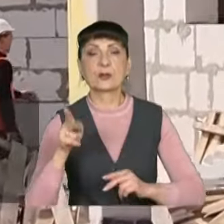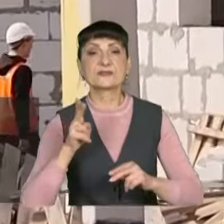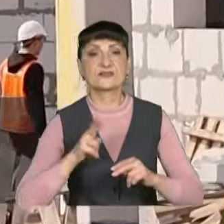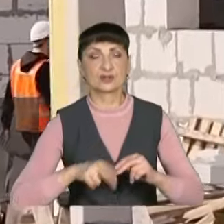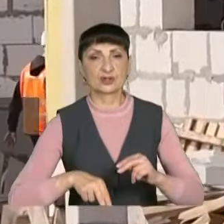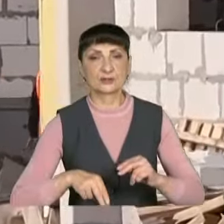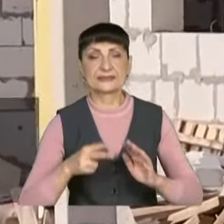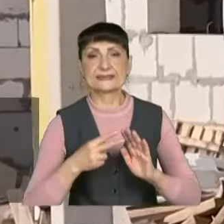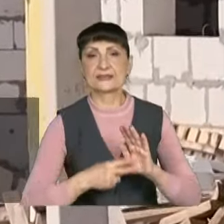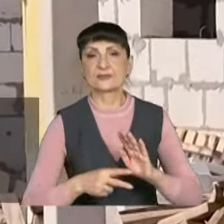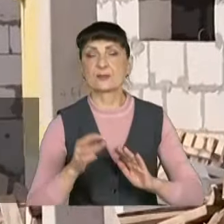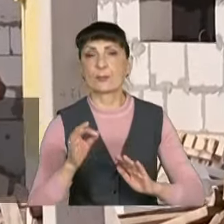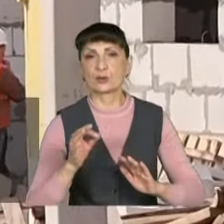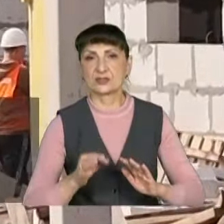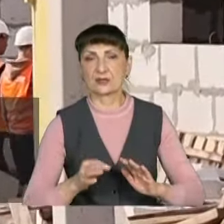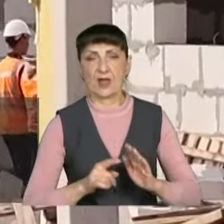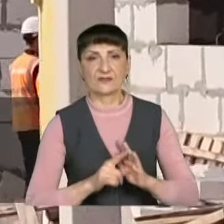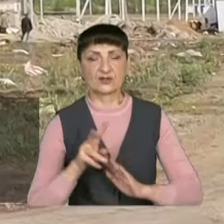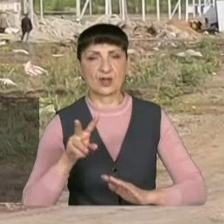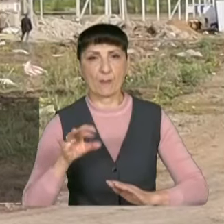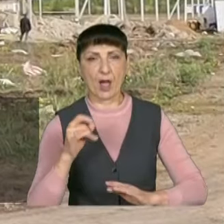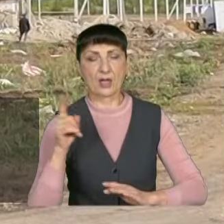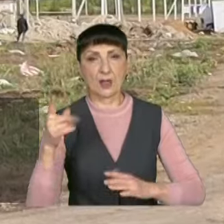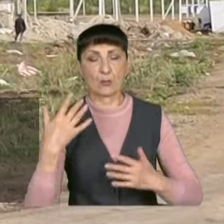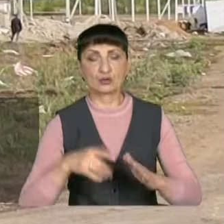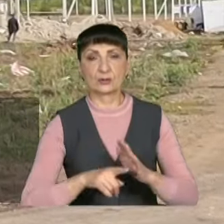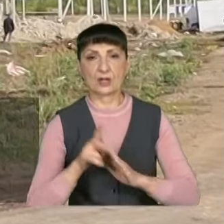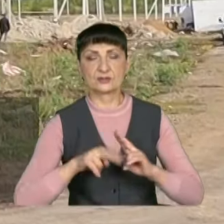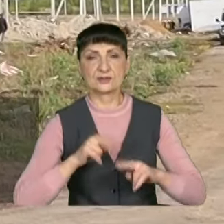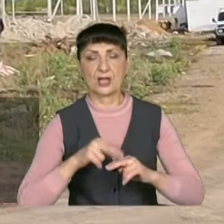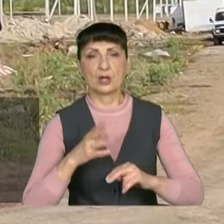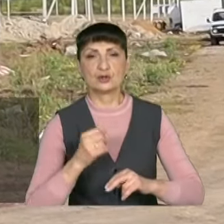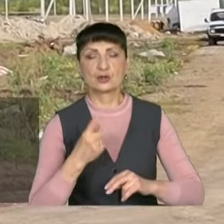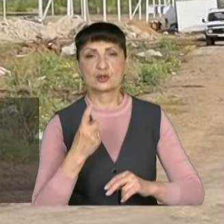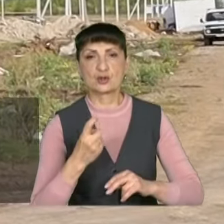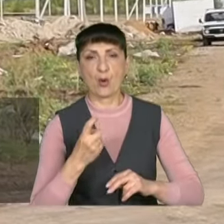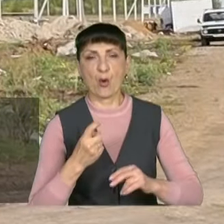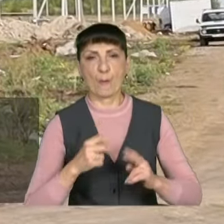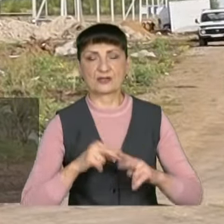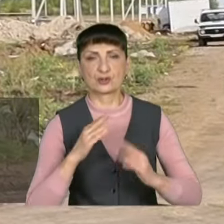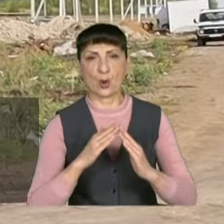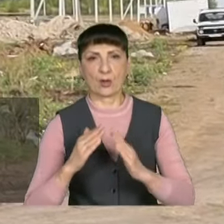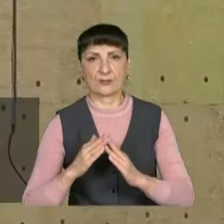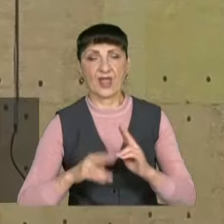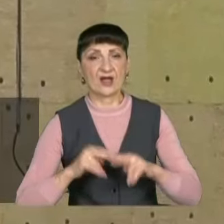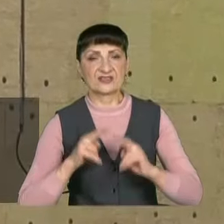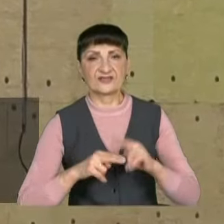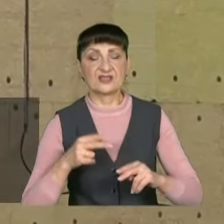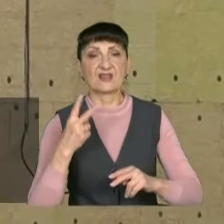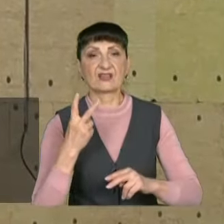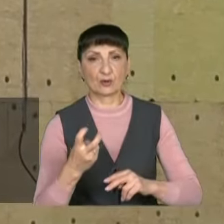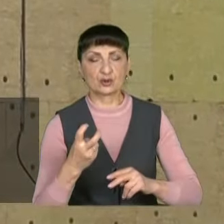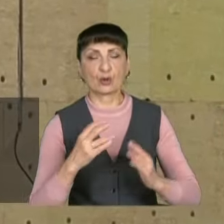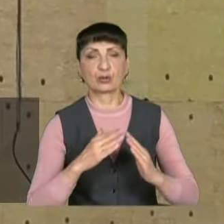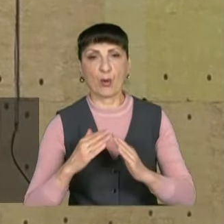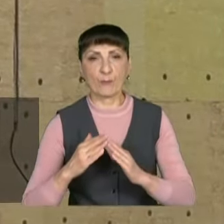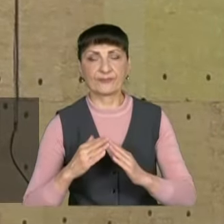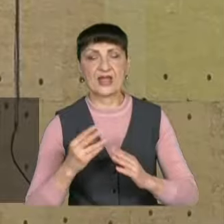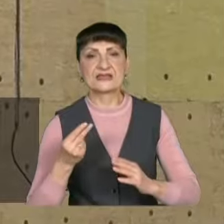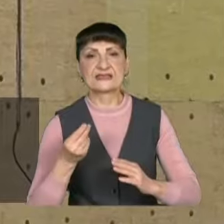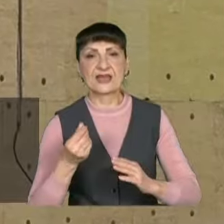на 70%, а в начале мая там же начали возводить еще 100 жилых построек. На возведение этих 200 объектов из